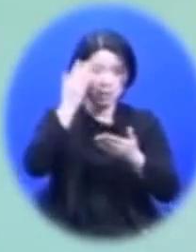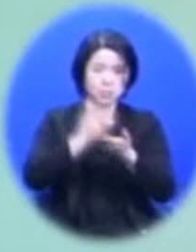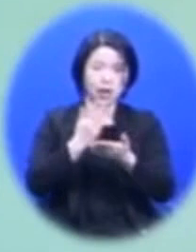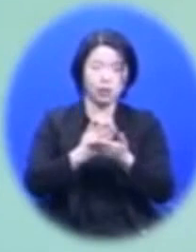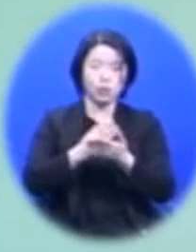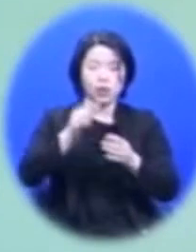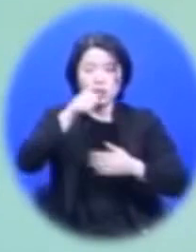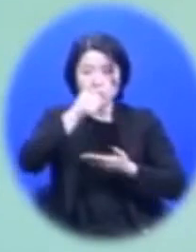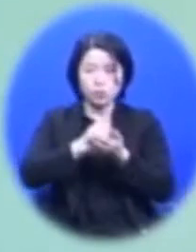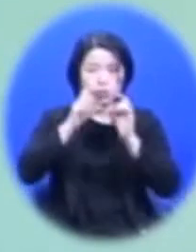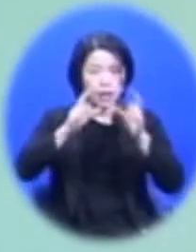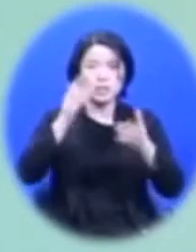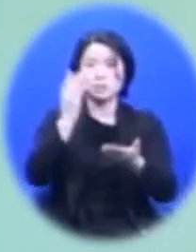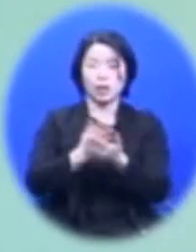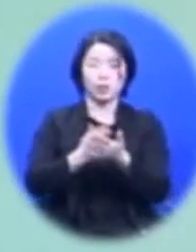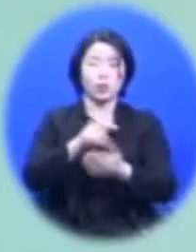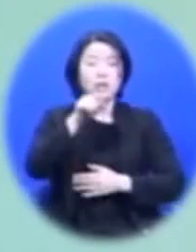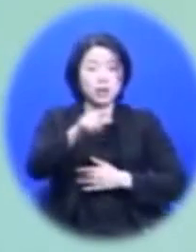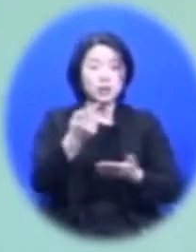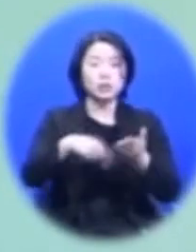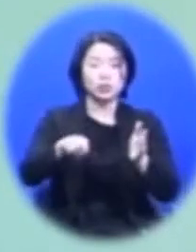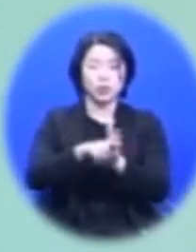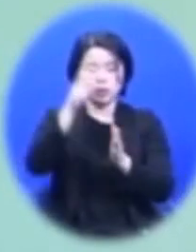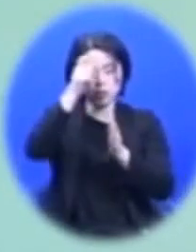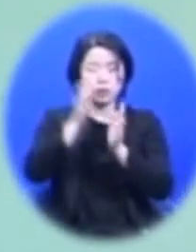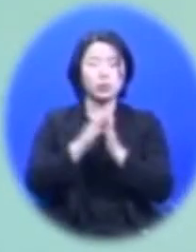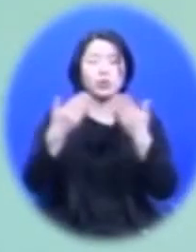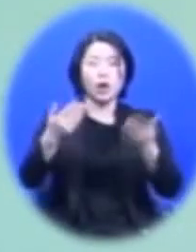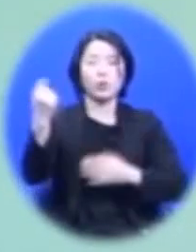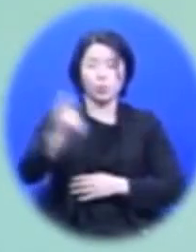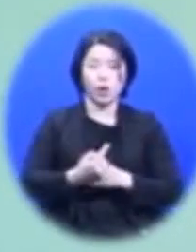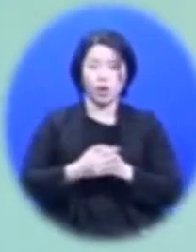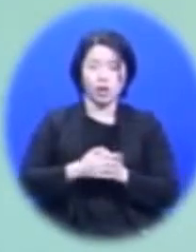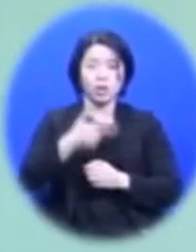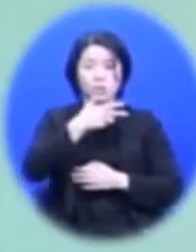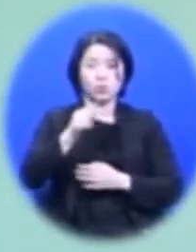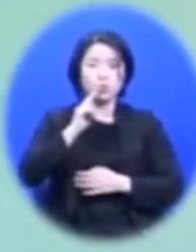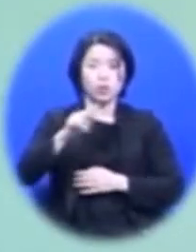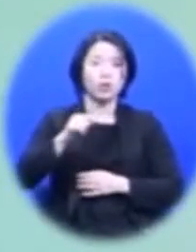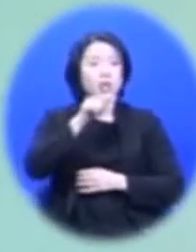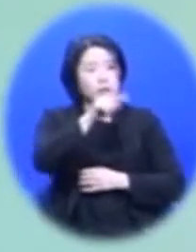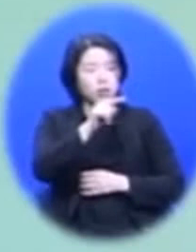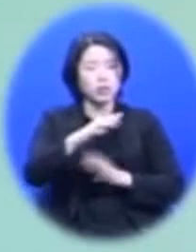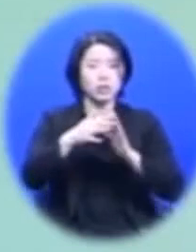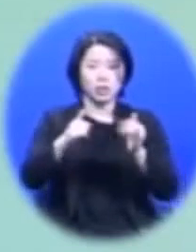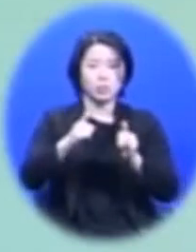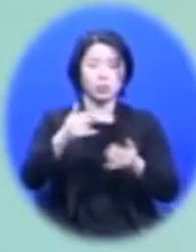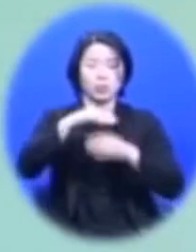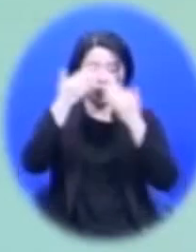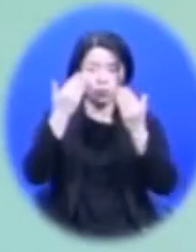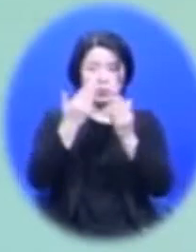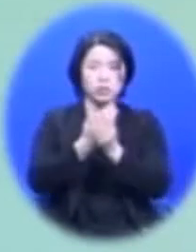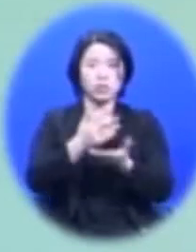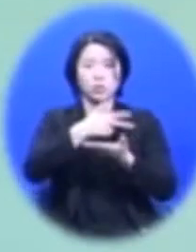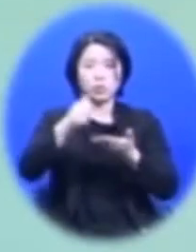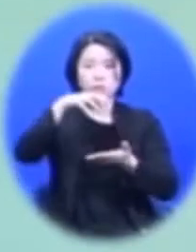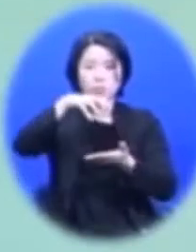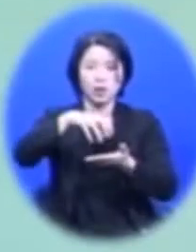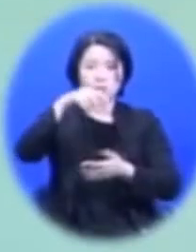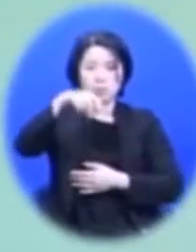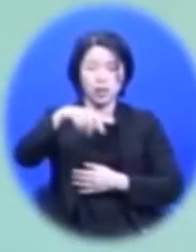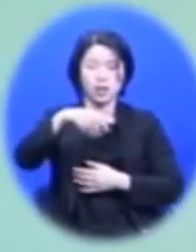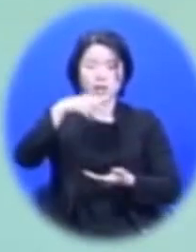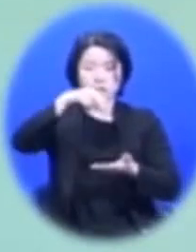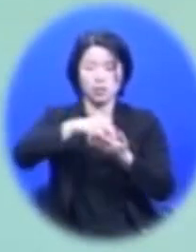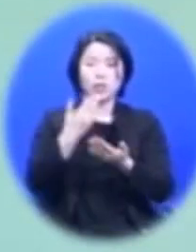말고 그를 위해서 기도하고 오세요. 주여, 저도 온전히 주님 앞에 서게 해주세요. 저